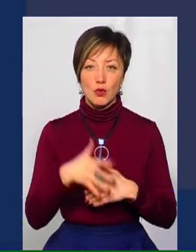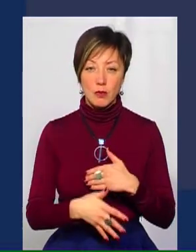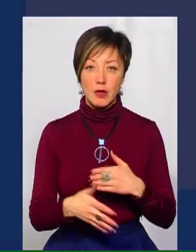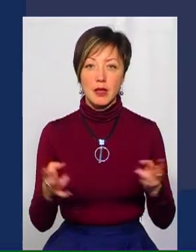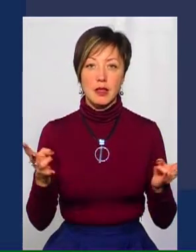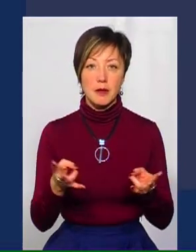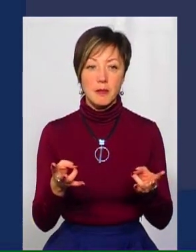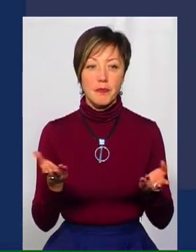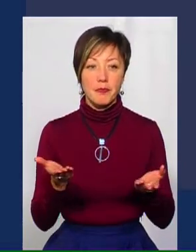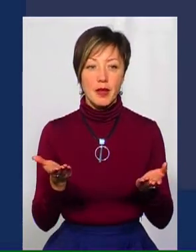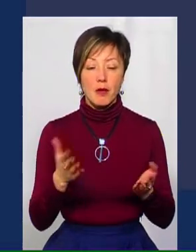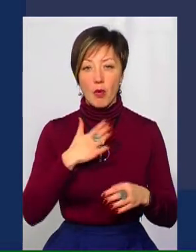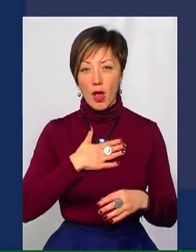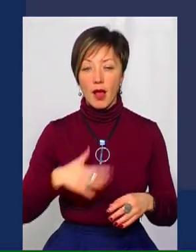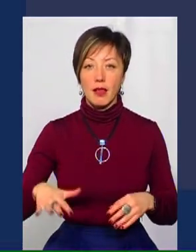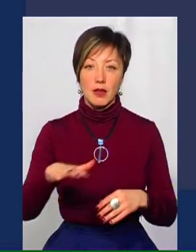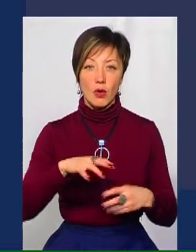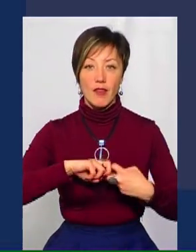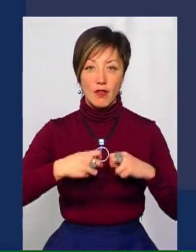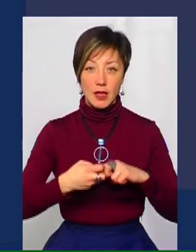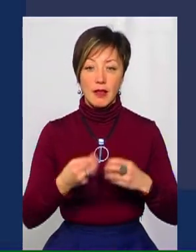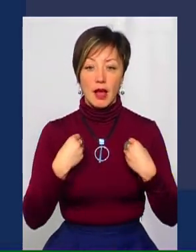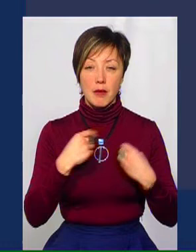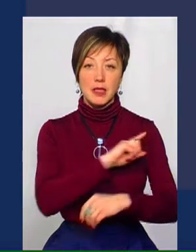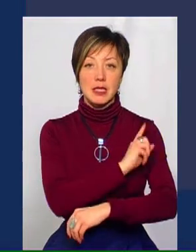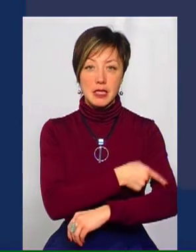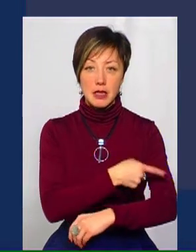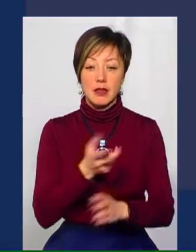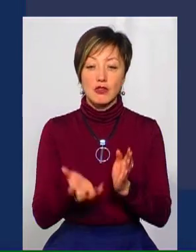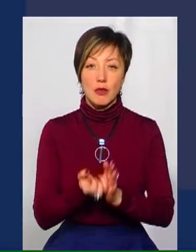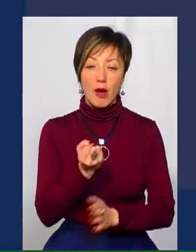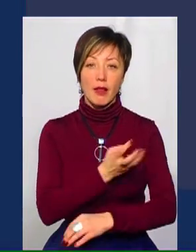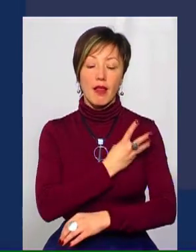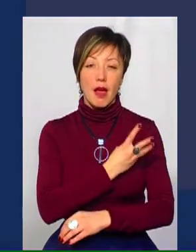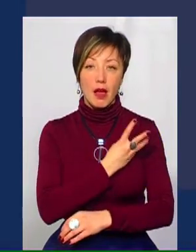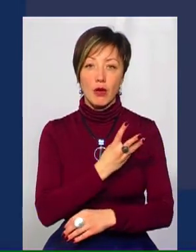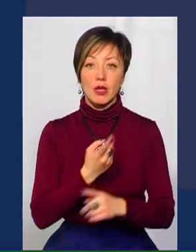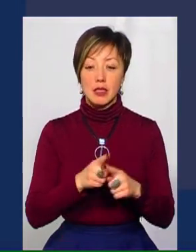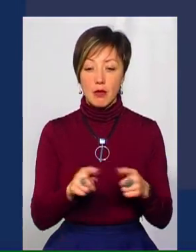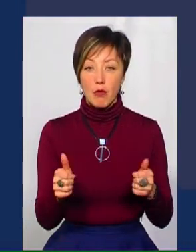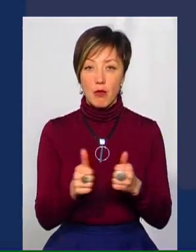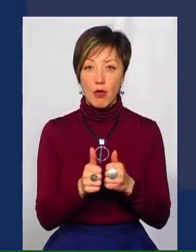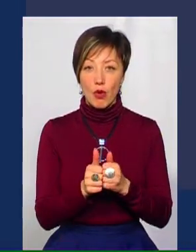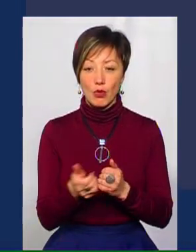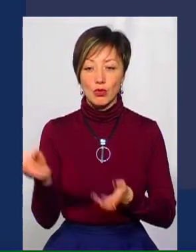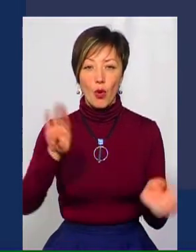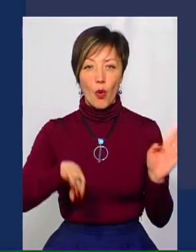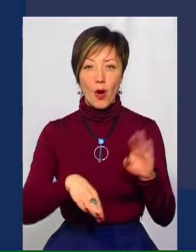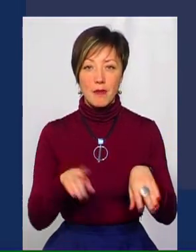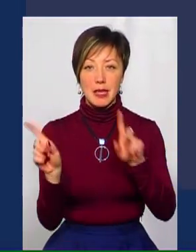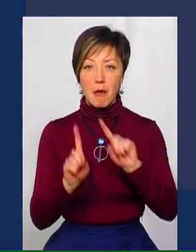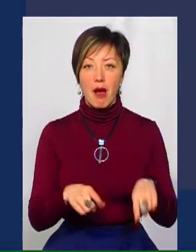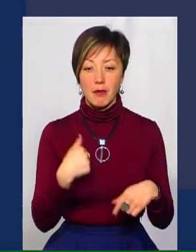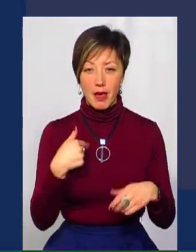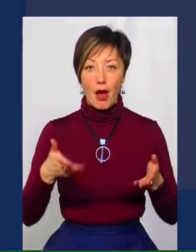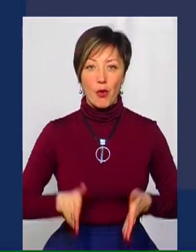Івано-Франківськ – це якась моя територія, яка дає мені сили, звідки я можу черпати енергію. Це поруч з горами, з Карпатами, Карпатами, звідки